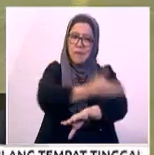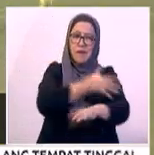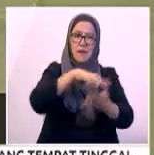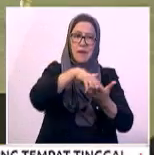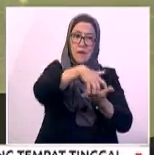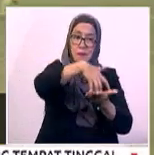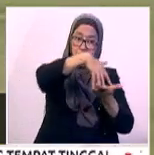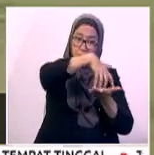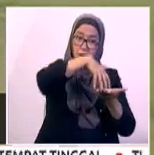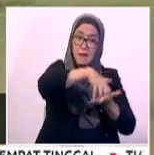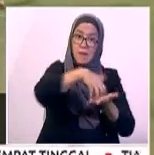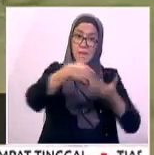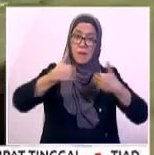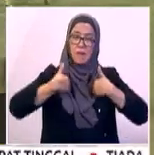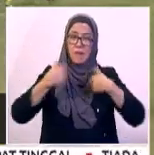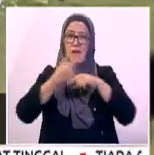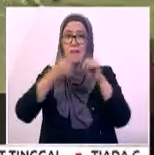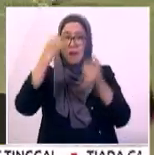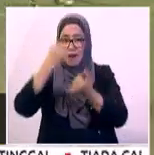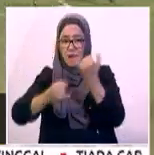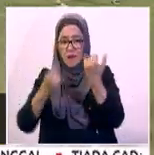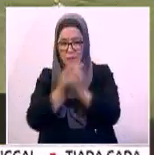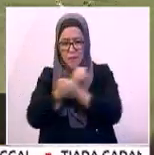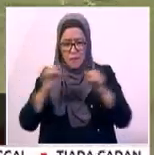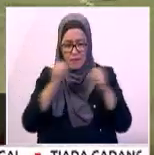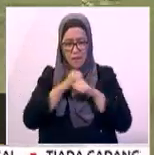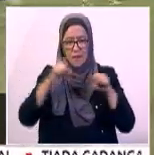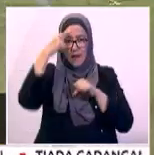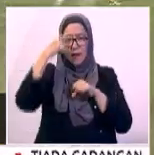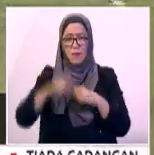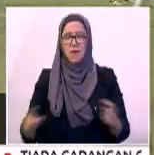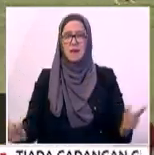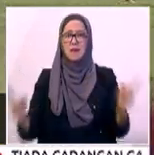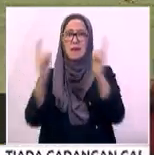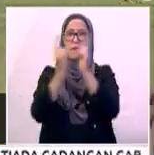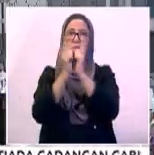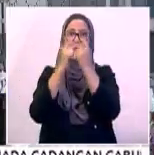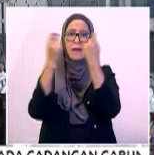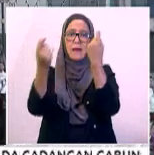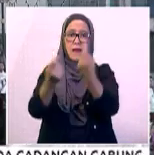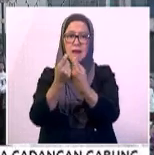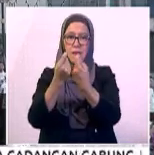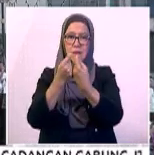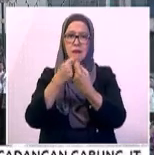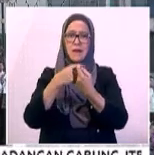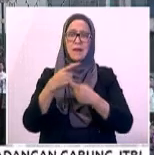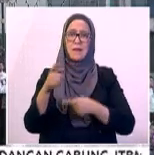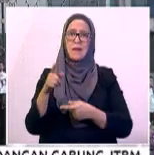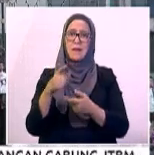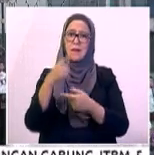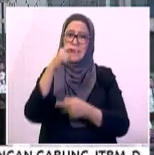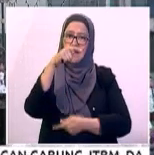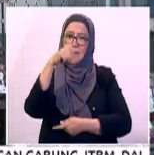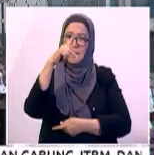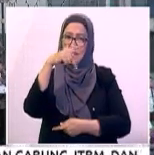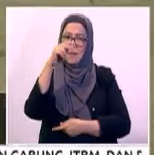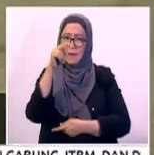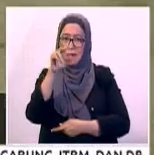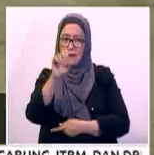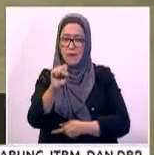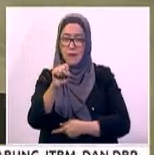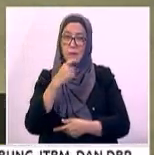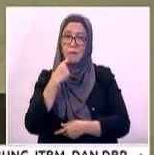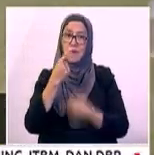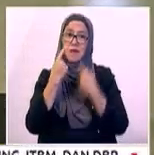menghadapi pertemuan dengan skuad Semut Merah itu dalam aksi pertama Piala Malaysia Jumaat ini. Katanya walaupun TFC berjaya mencatat keputusan